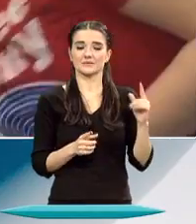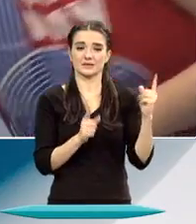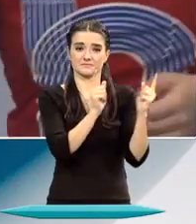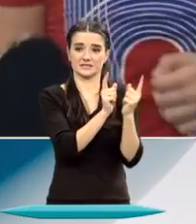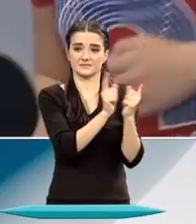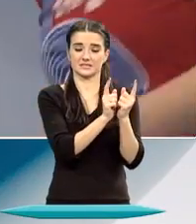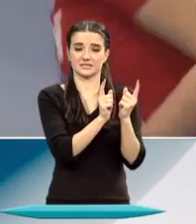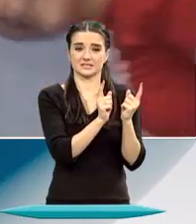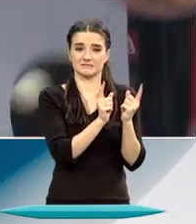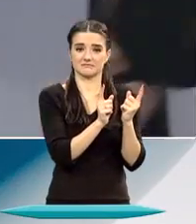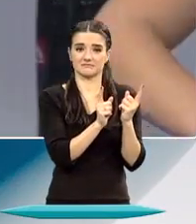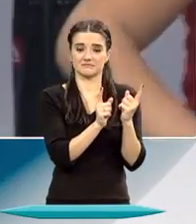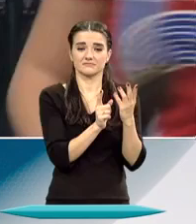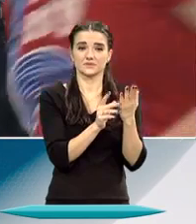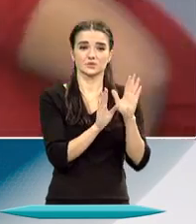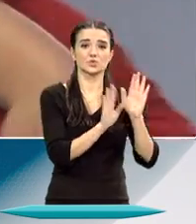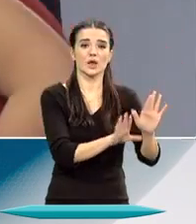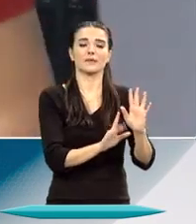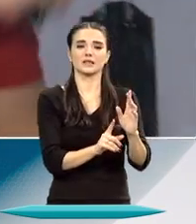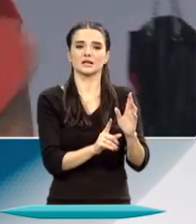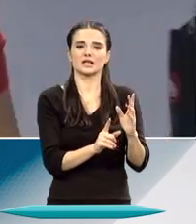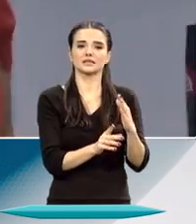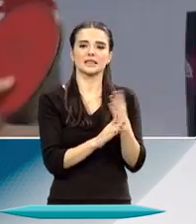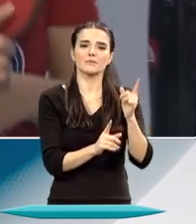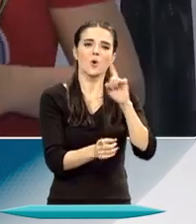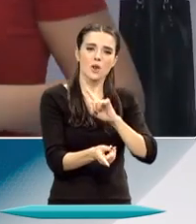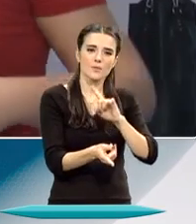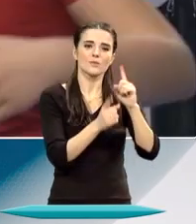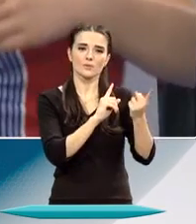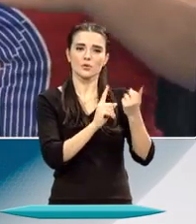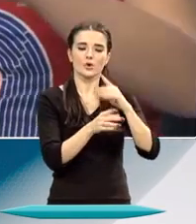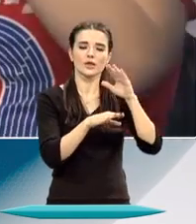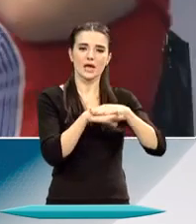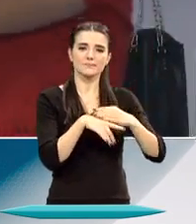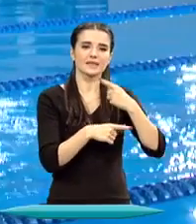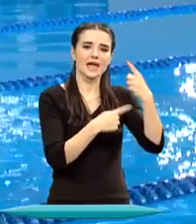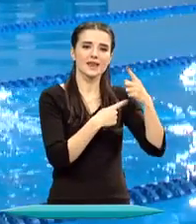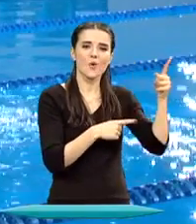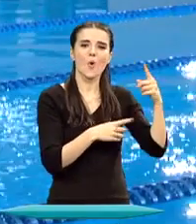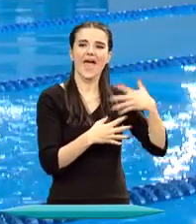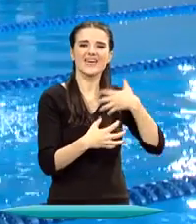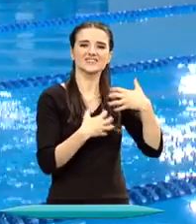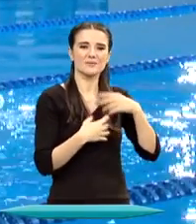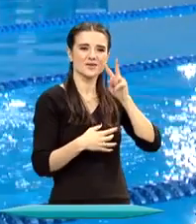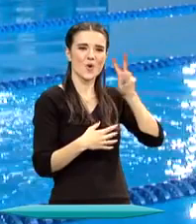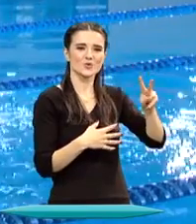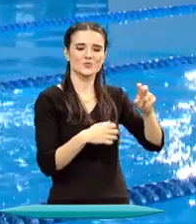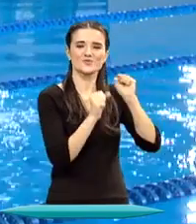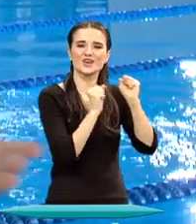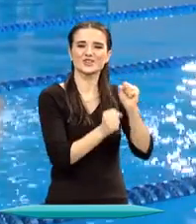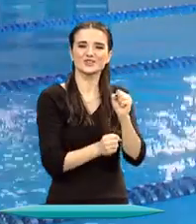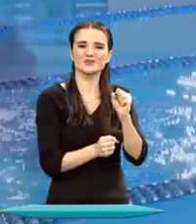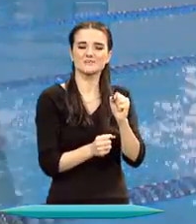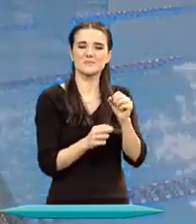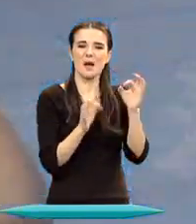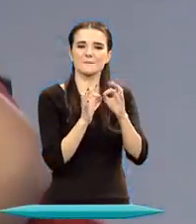Yanında birebir duramadık ama hani direkli direktifler falan vererek o heyecanı yaşadım. Baha bunu oyun olarak, yani